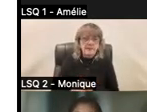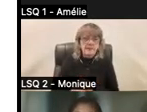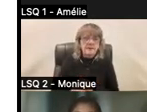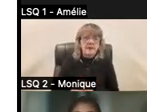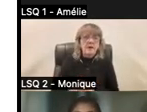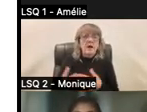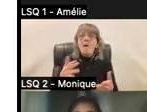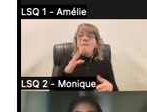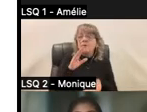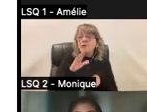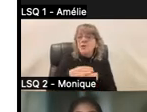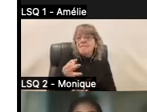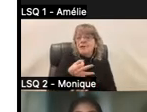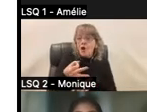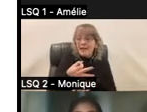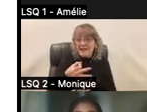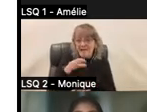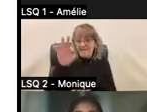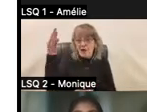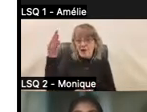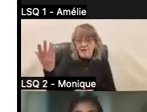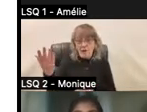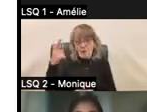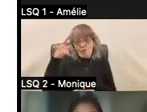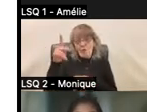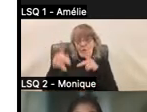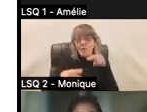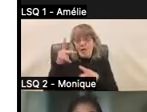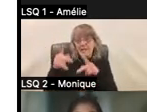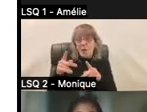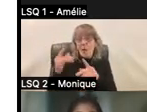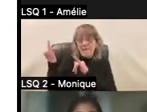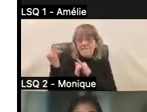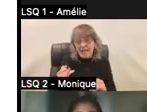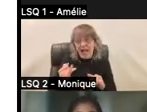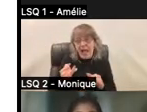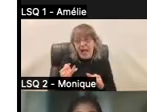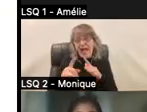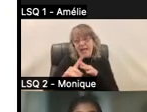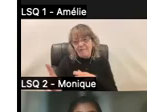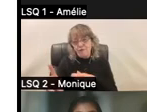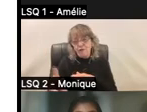Parlons de la minorité francophone de la population des immigrants et des réfugiés.